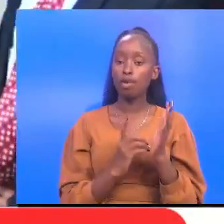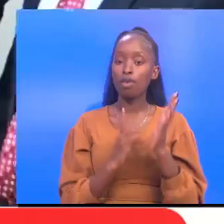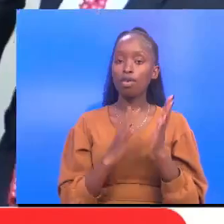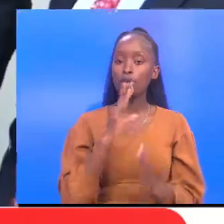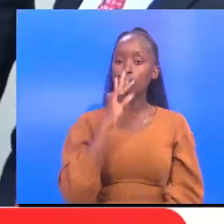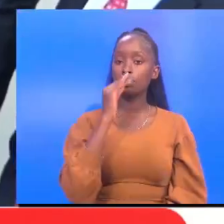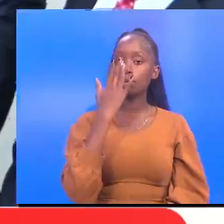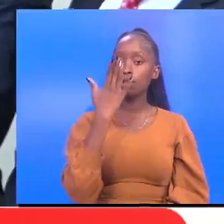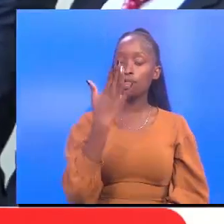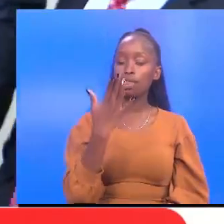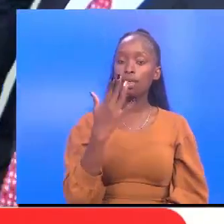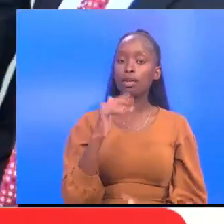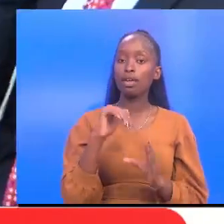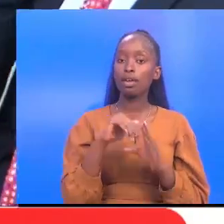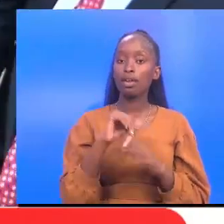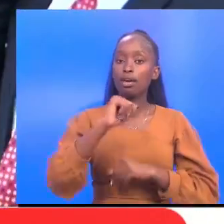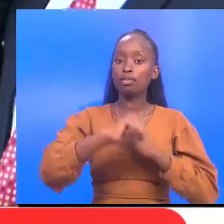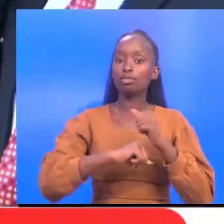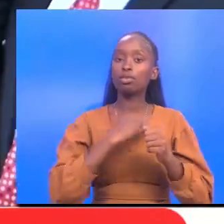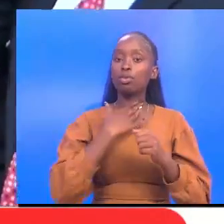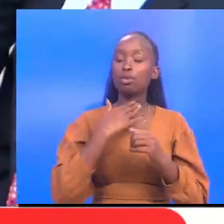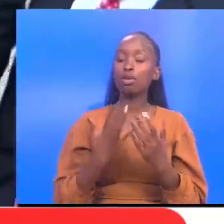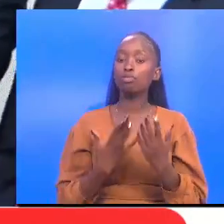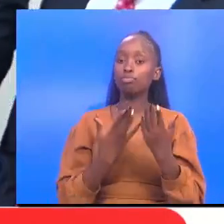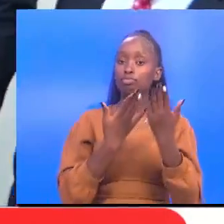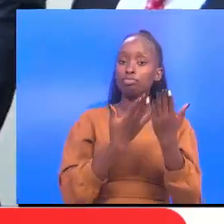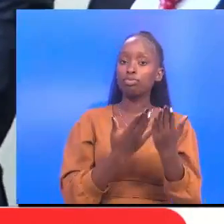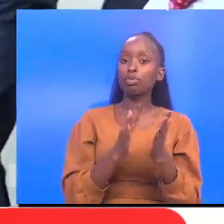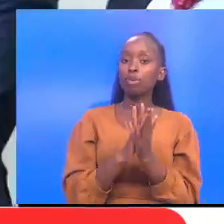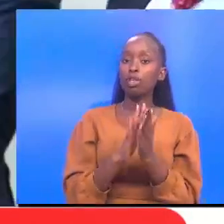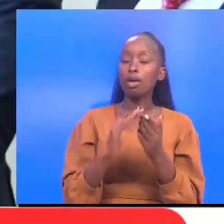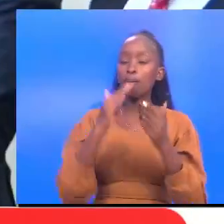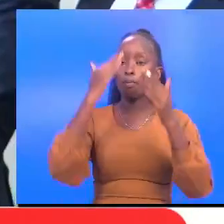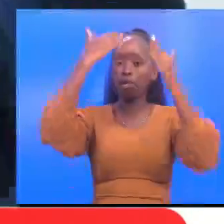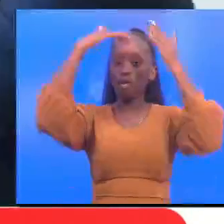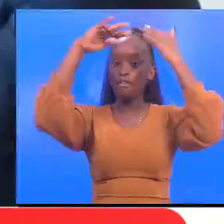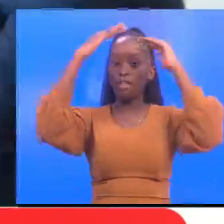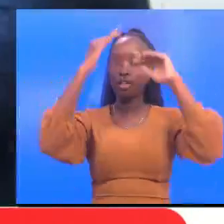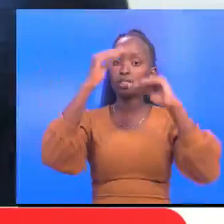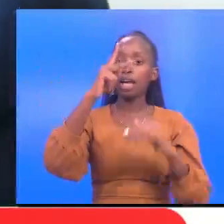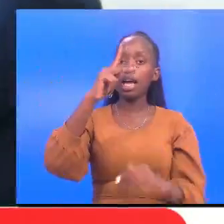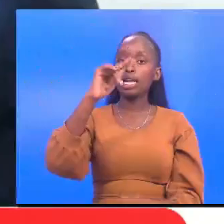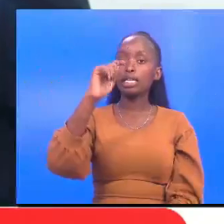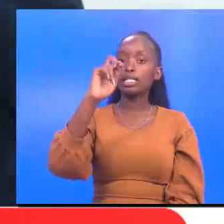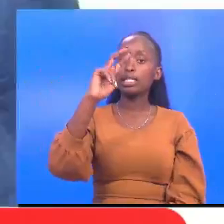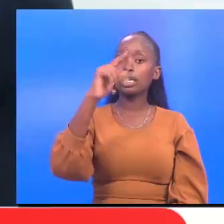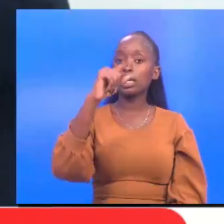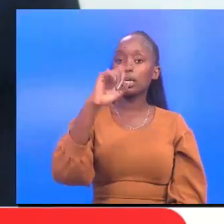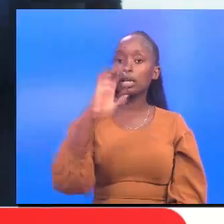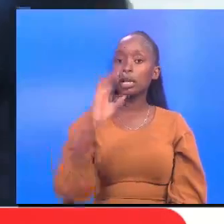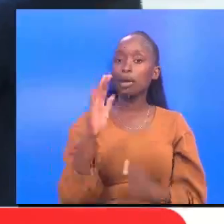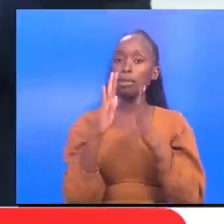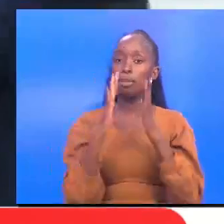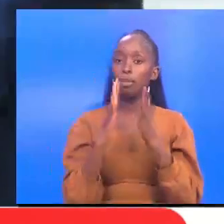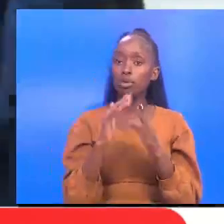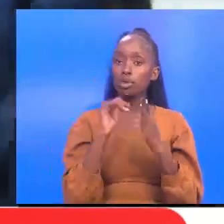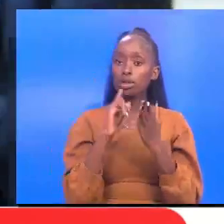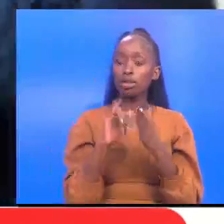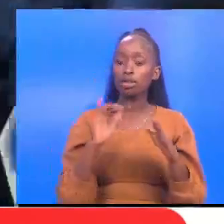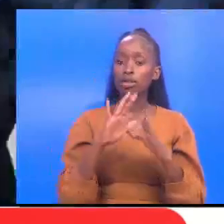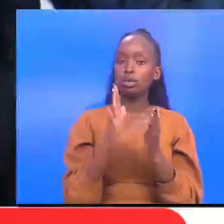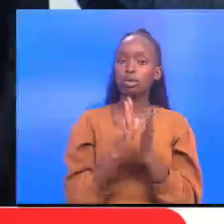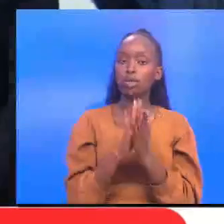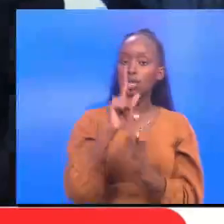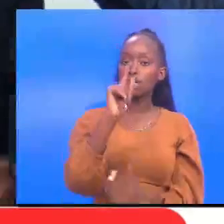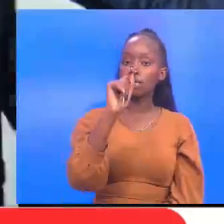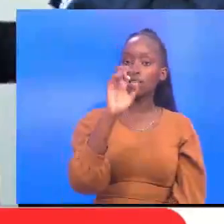hayo katika shughuli ya kumkabidhi uongozi Profesa Kisilu Kitange kama mkurugenzi mkuu wa taasisi za kiufundi za TVET.